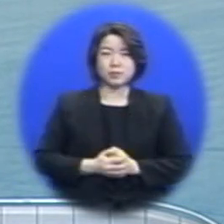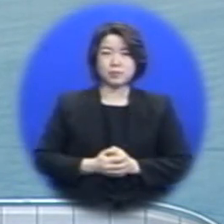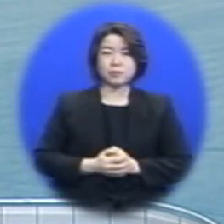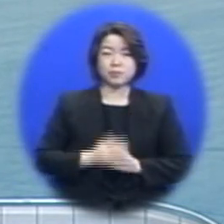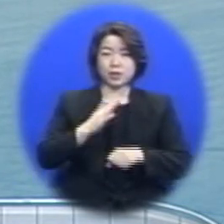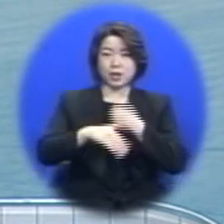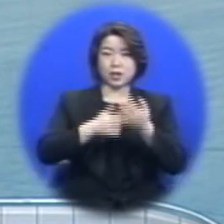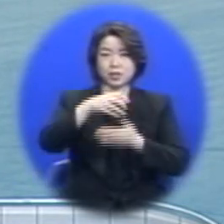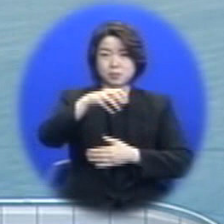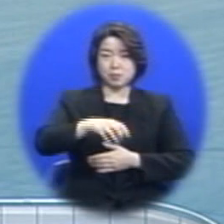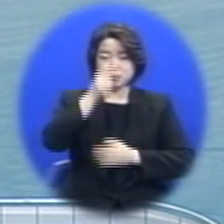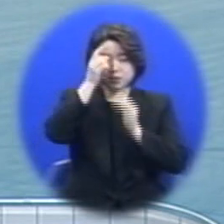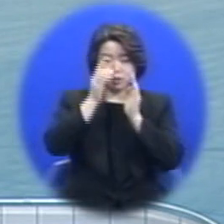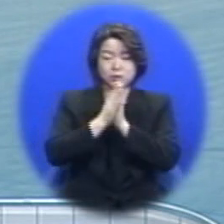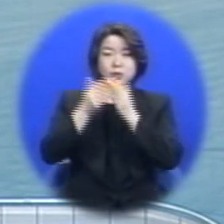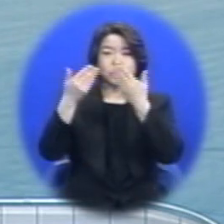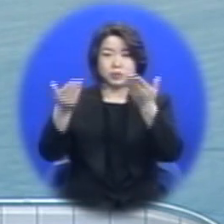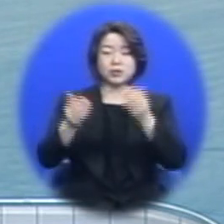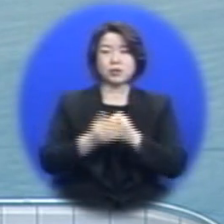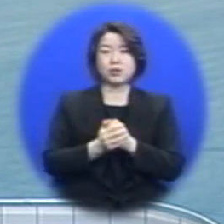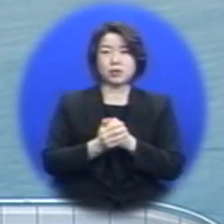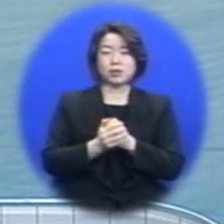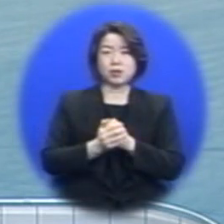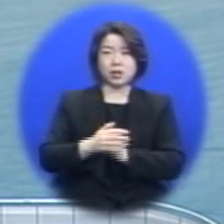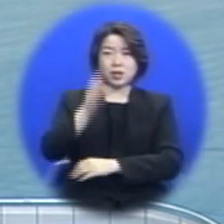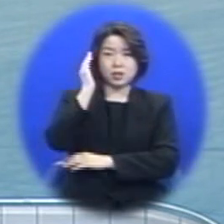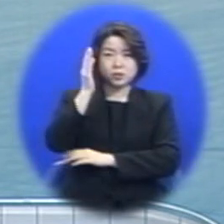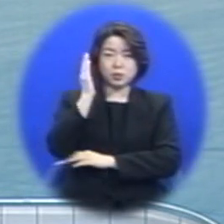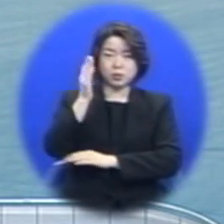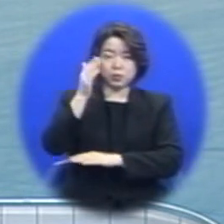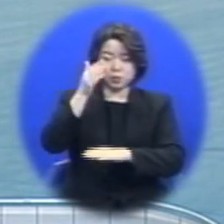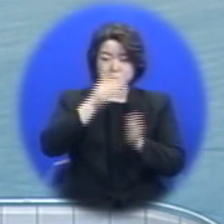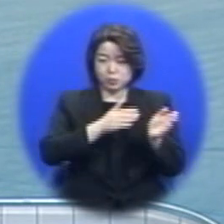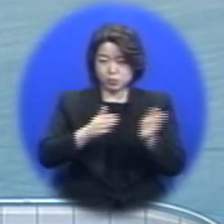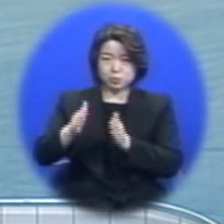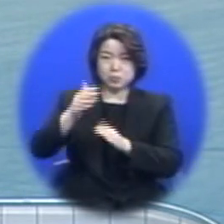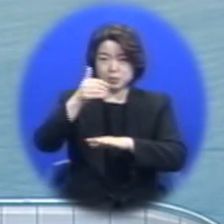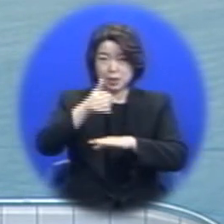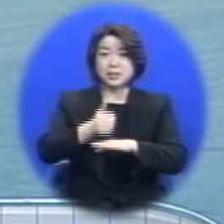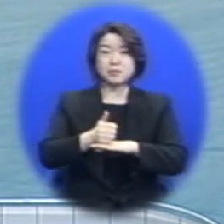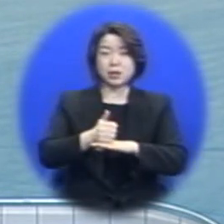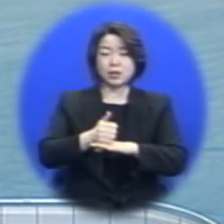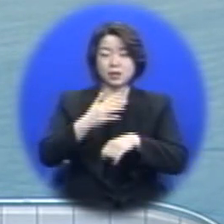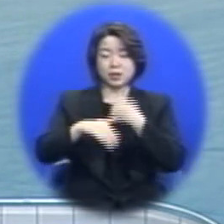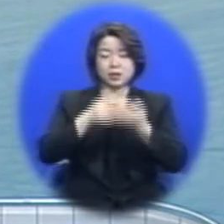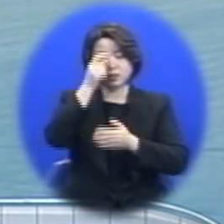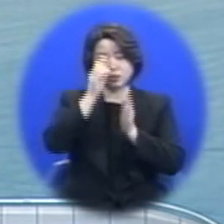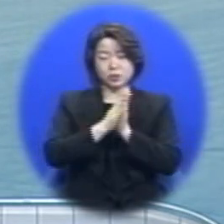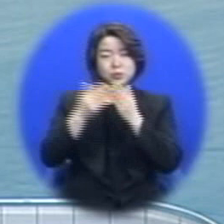하나님 앞에 기도했습니다. 설교를 마무리하면서 하나님,